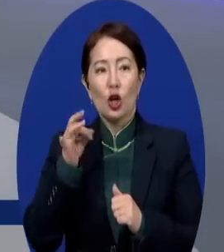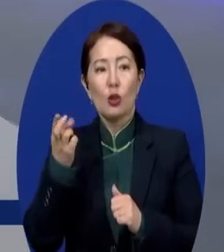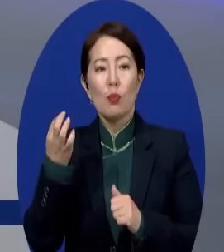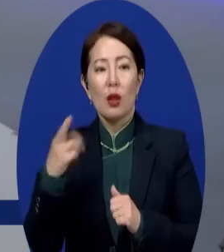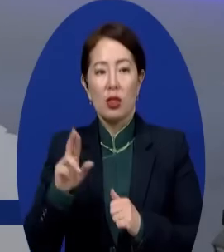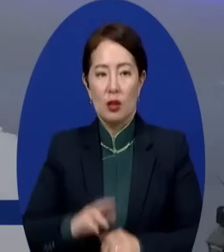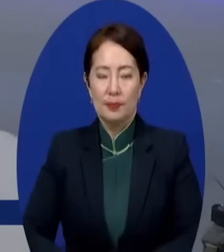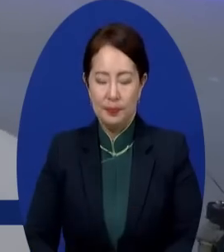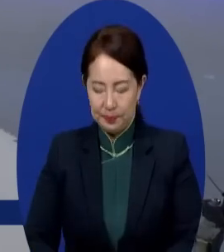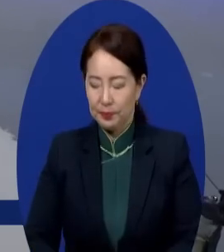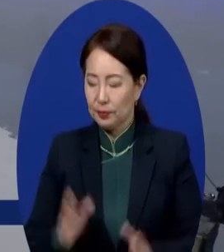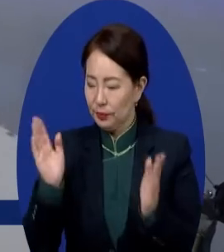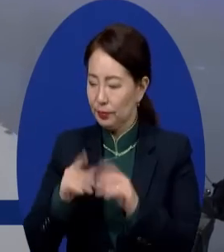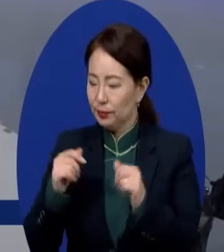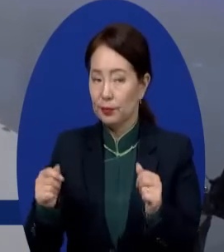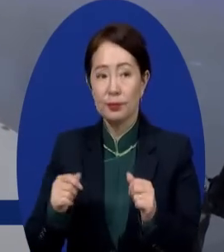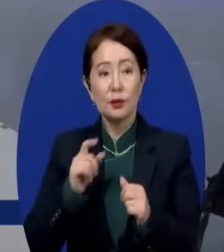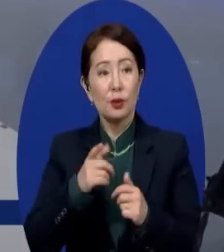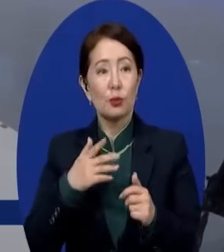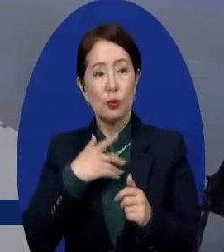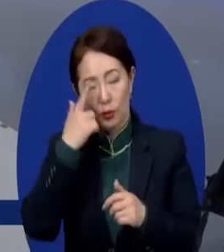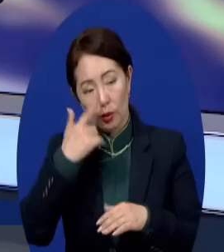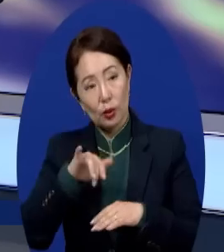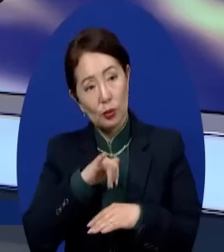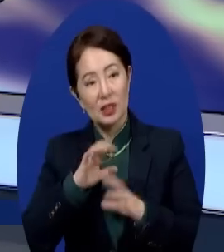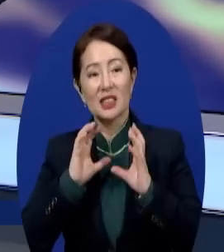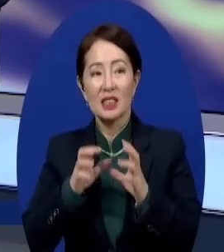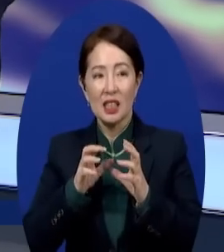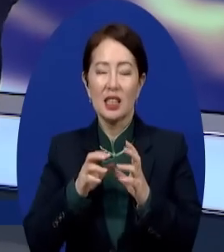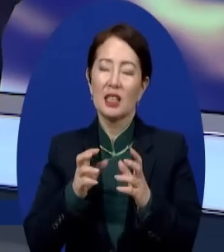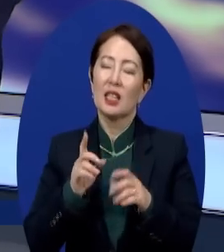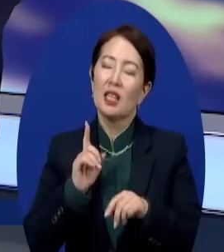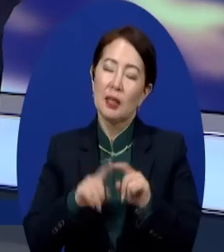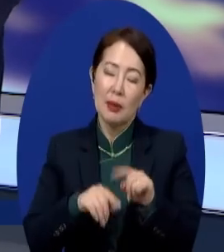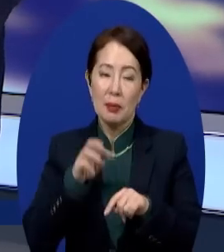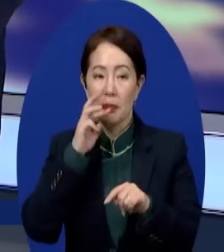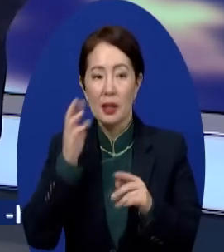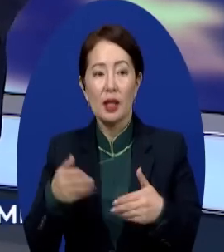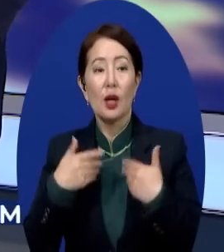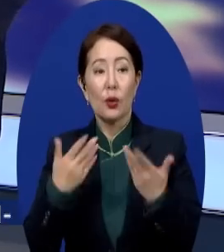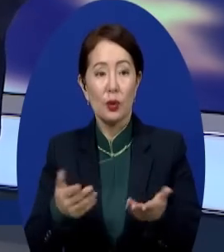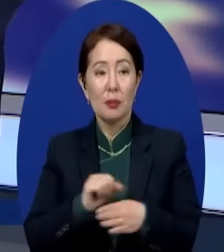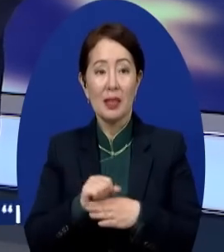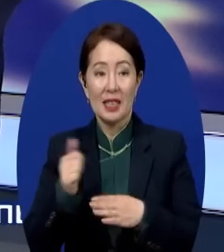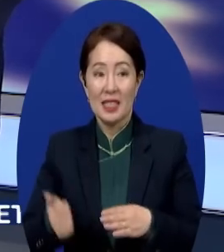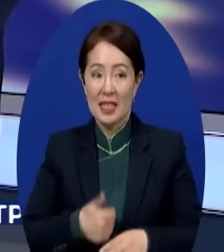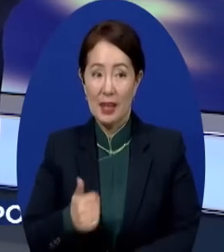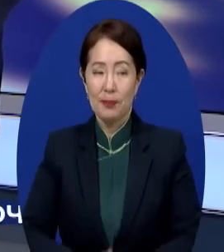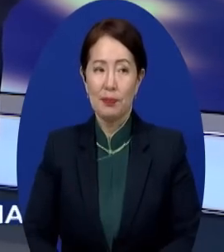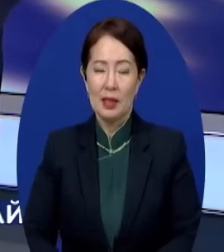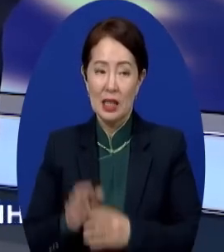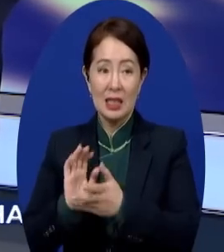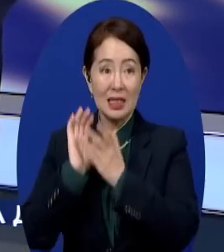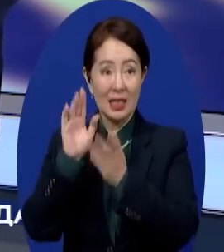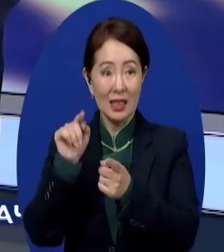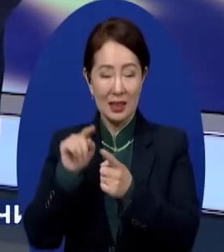байна. Арим Түргэ. Арим Түргэ. За бид үзэгчдээ манай эх орондоо дэлхийн спортын ертөнцид явагдсан мэдээ мэдээлэлүүдийг хүргэхээр бэлтгээд байна. Сагсан